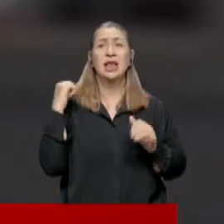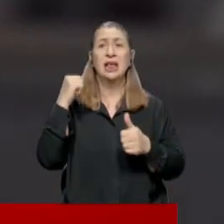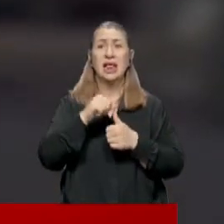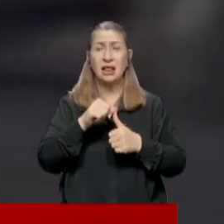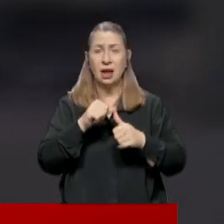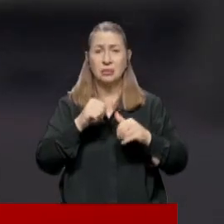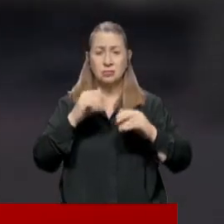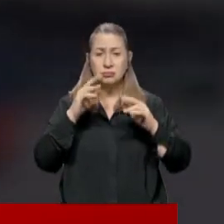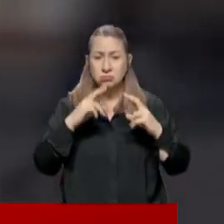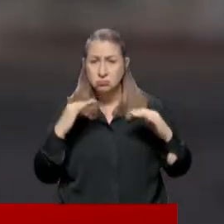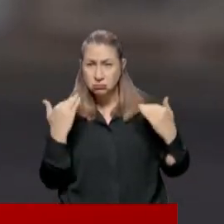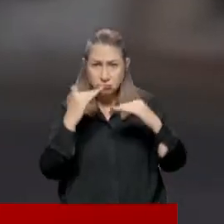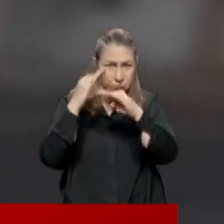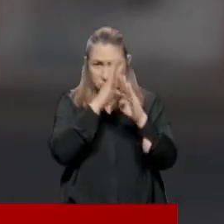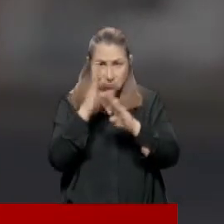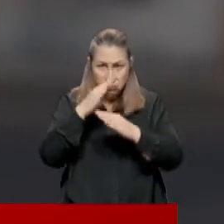yeniden mevzilendiğini öne sürdü.